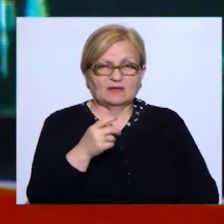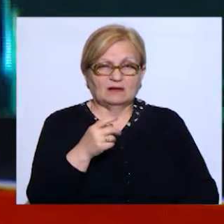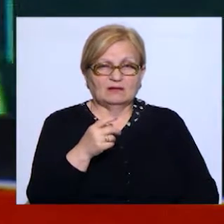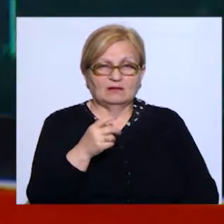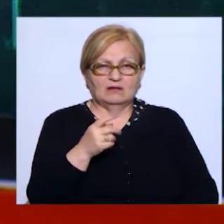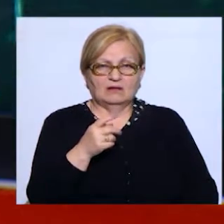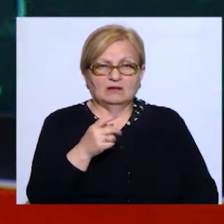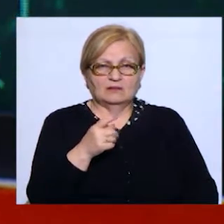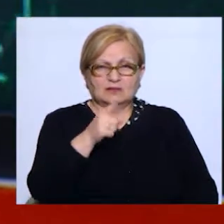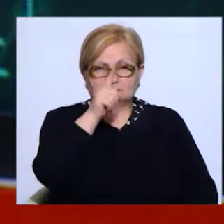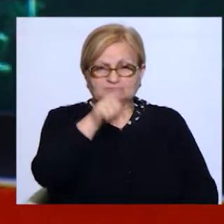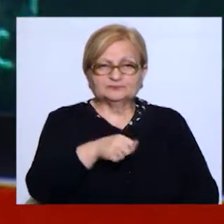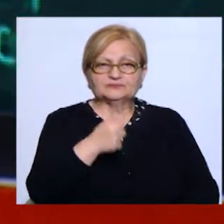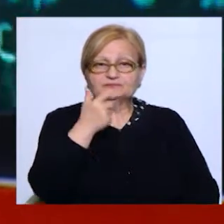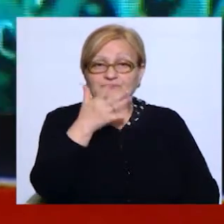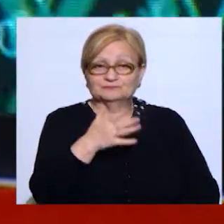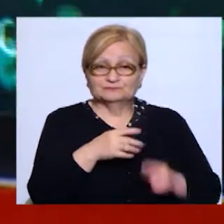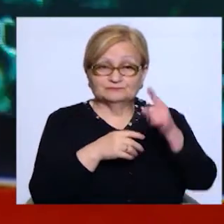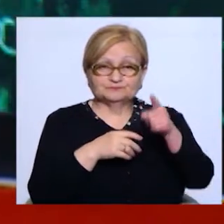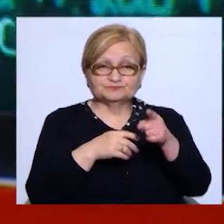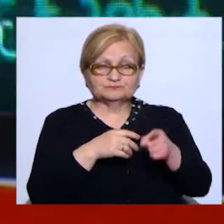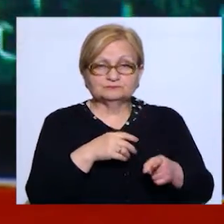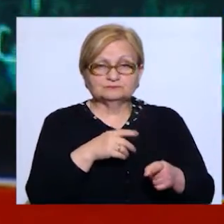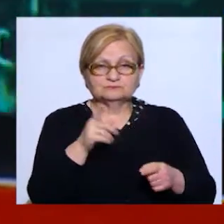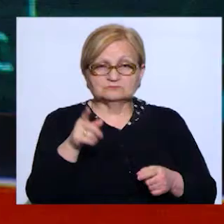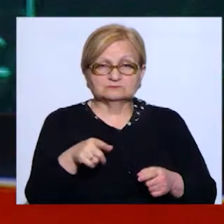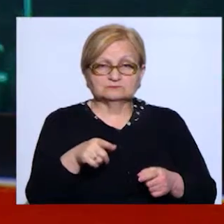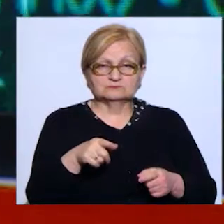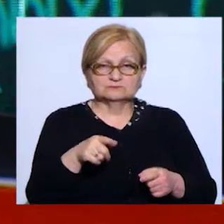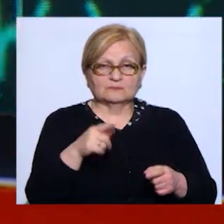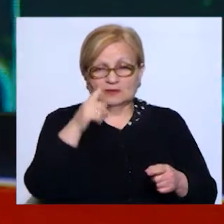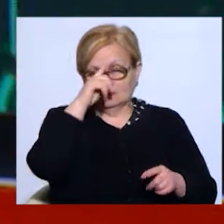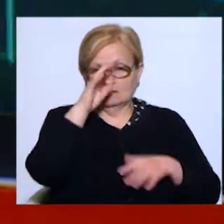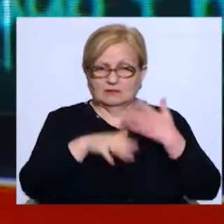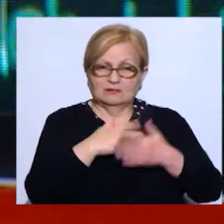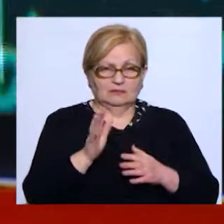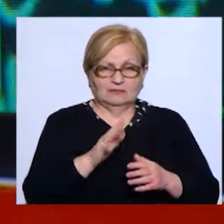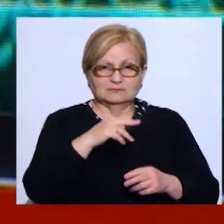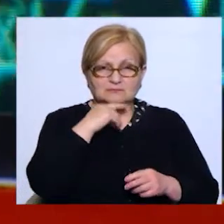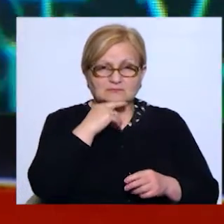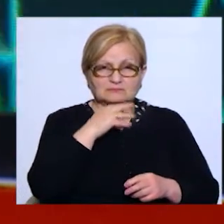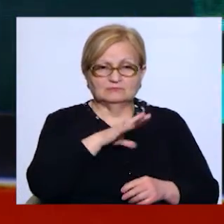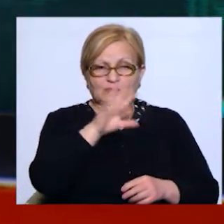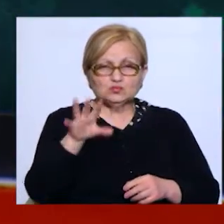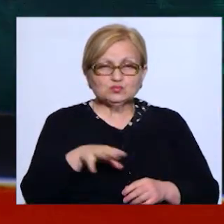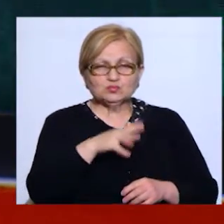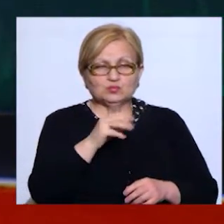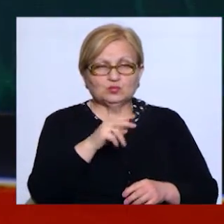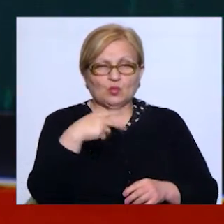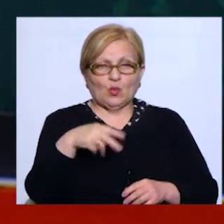გაასწორეთ ხოლმე, ხო? აი, აქ რო რაოდენობრივი მონაცემებს ვთვით, რომ აი, აქაც და აქაც რო რიცხვები, ახ შეიძლება ერევათ. ანუ სულ არის 20